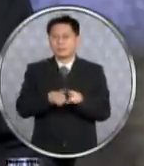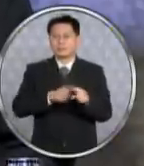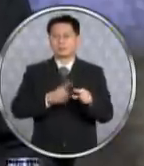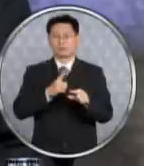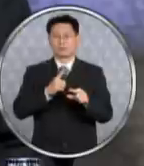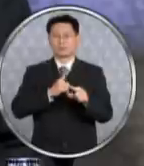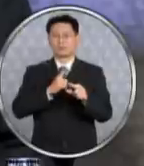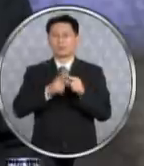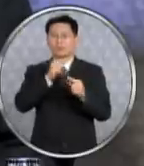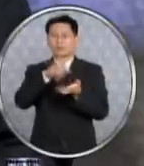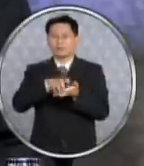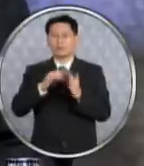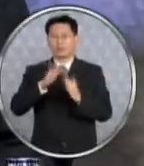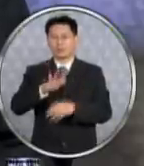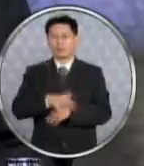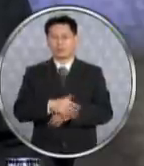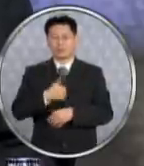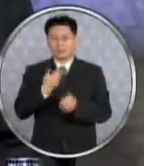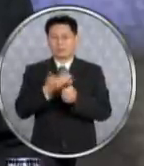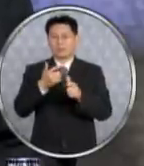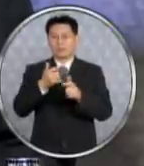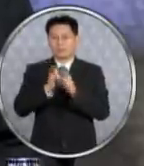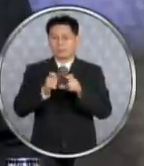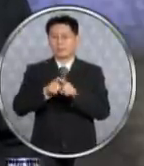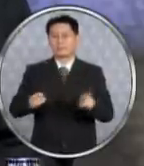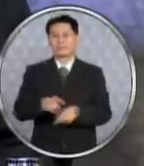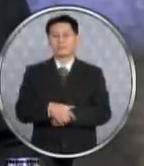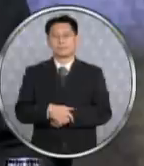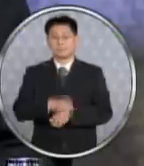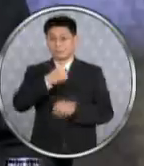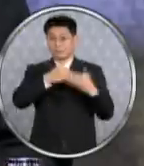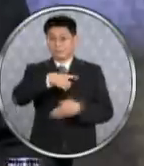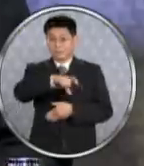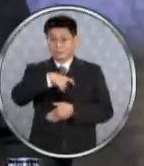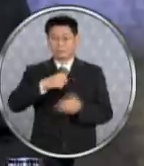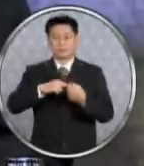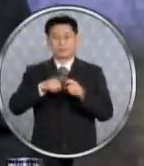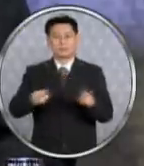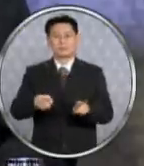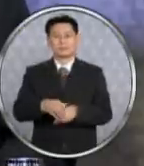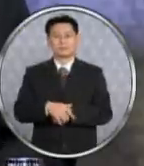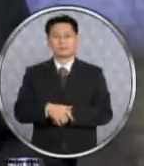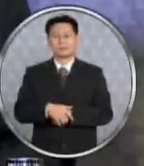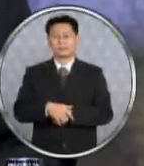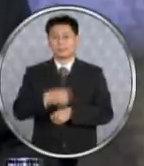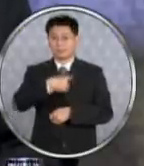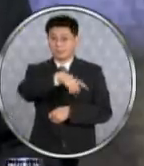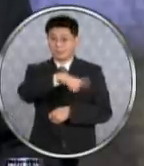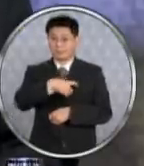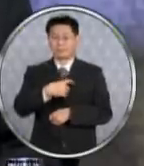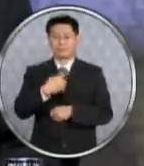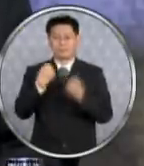跟中低收入，让社会有公平。两岸需要和平，两岸必须在和